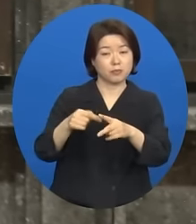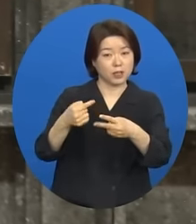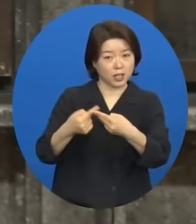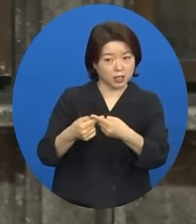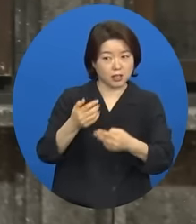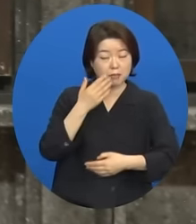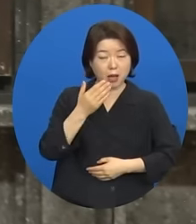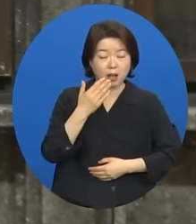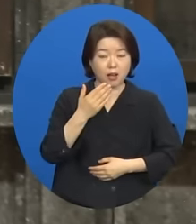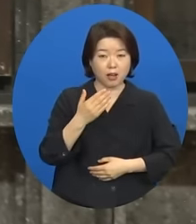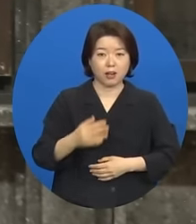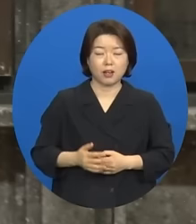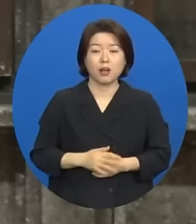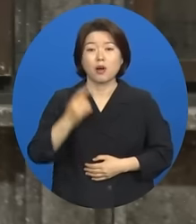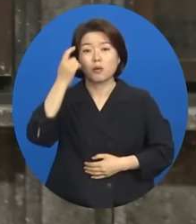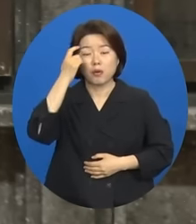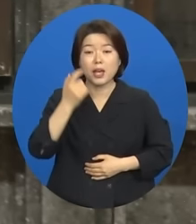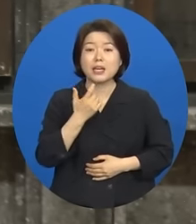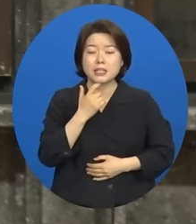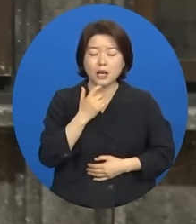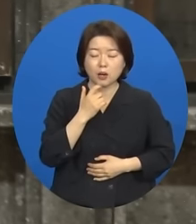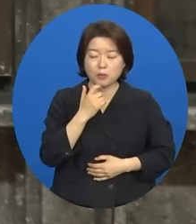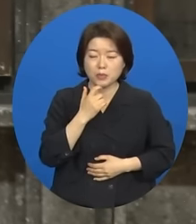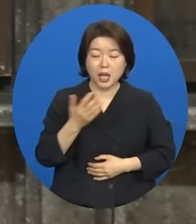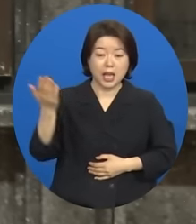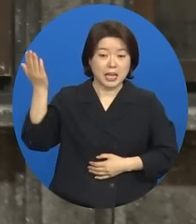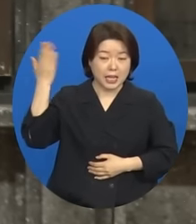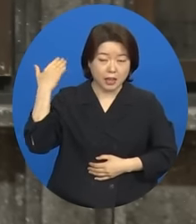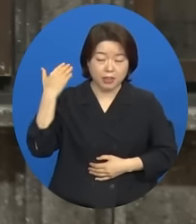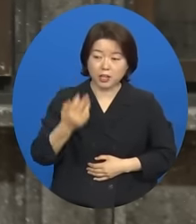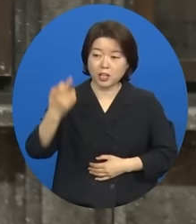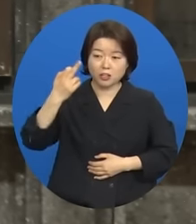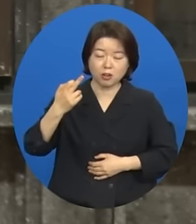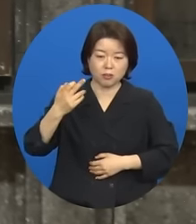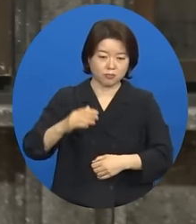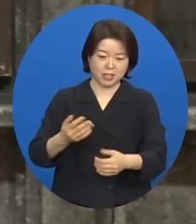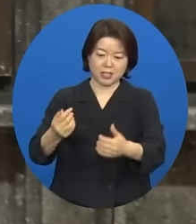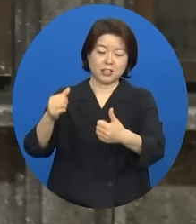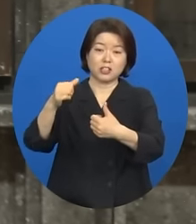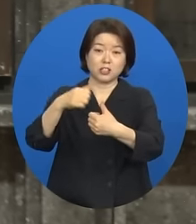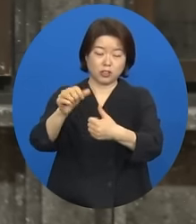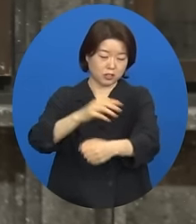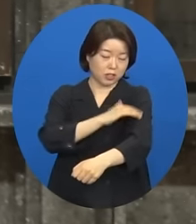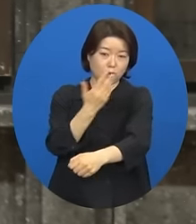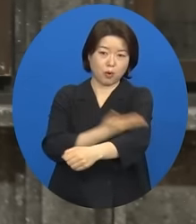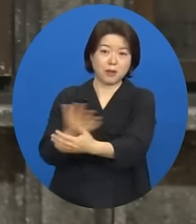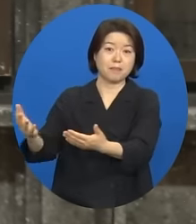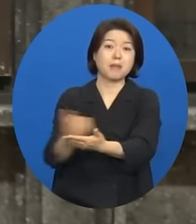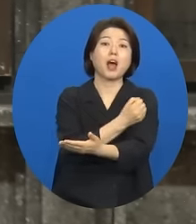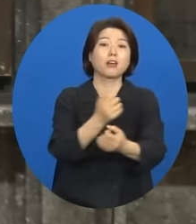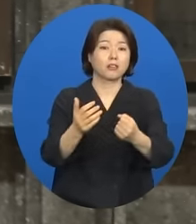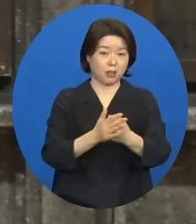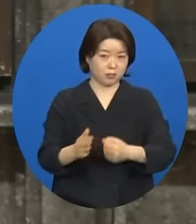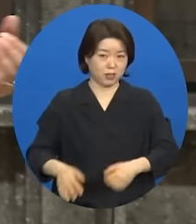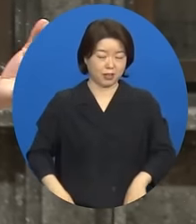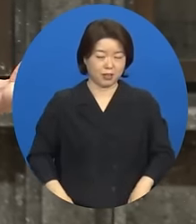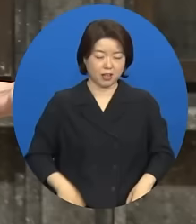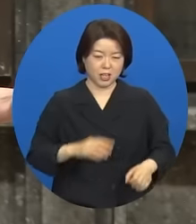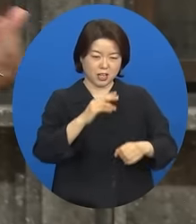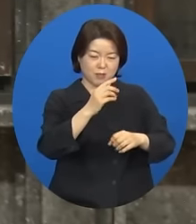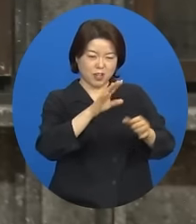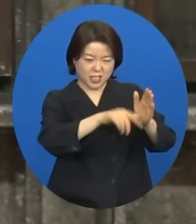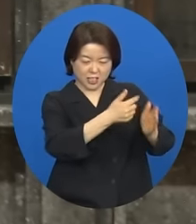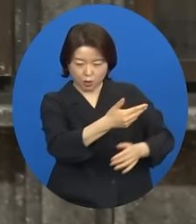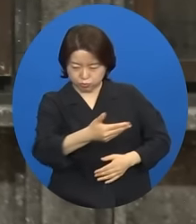있죠. 왜요? 야곱이 형 장자권을 빼앗았으니까. 아직도 20년이 지나도 앙심을 품고